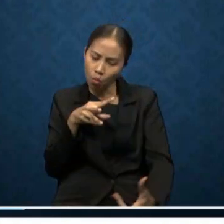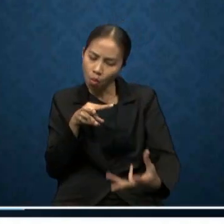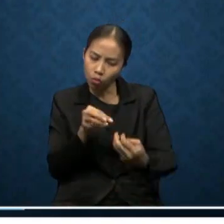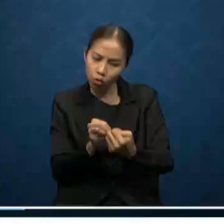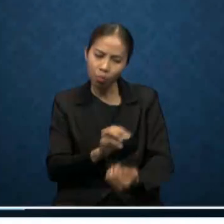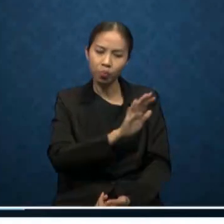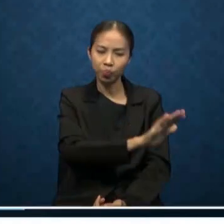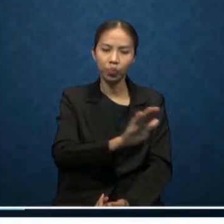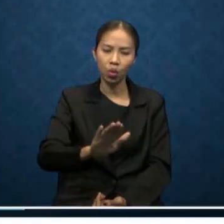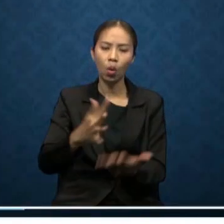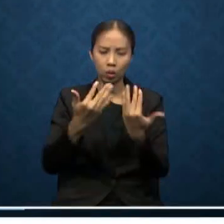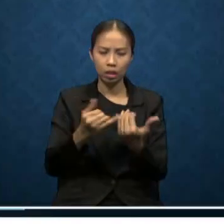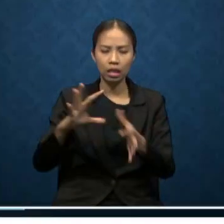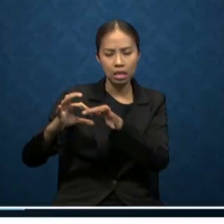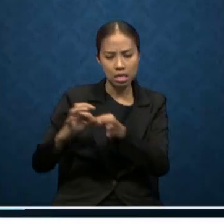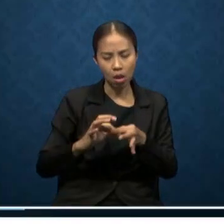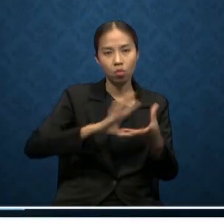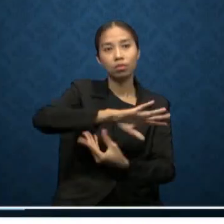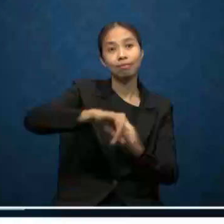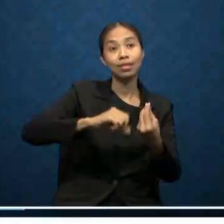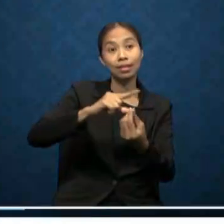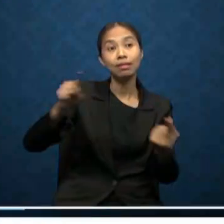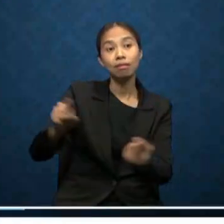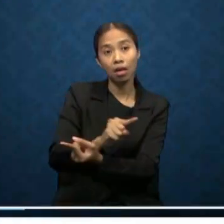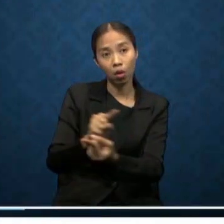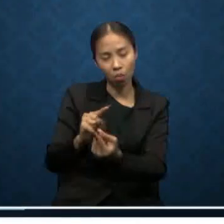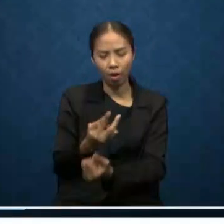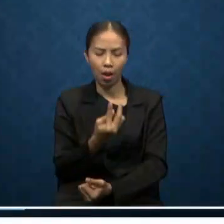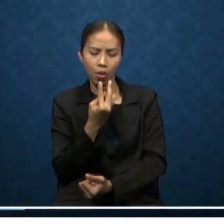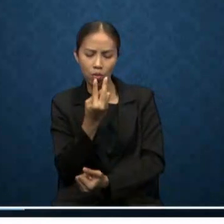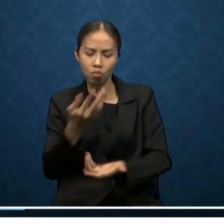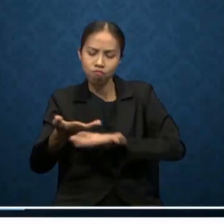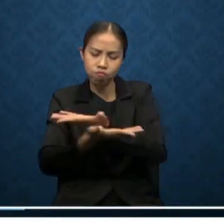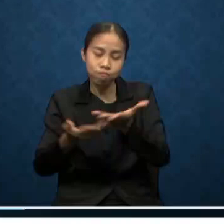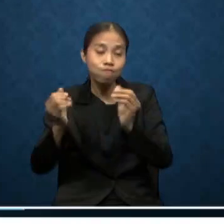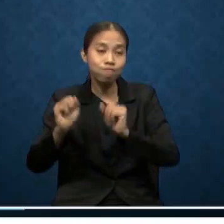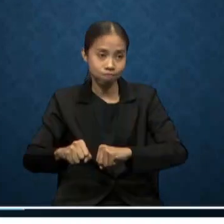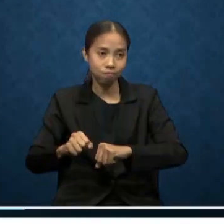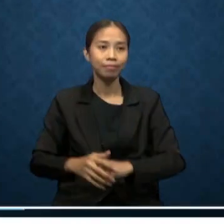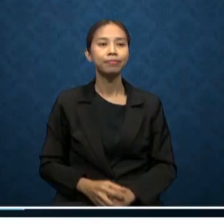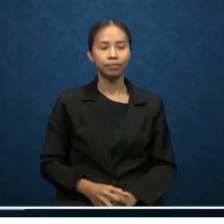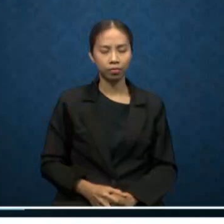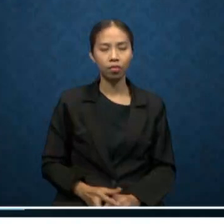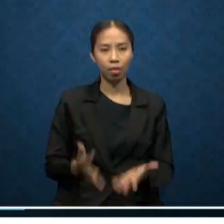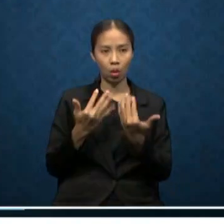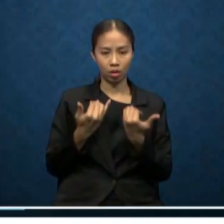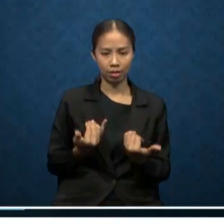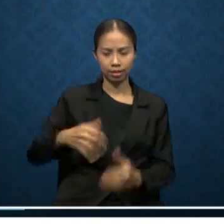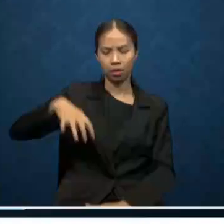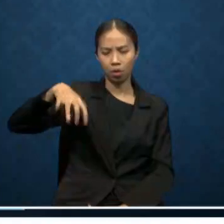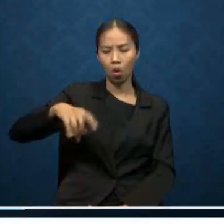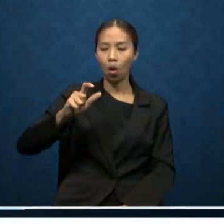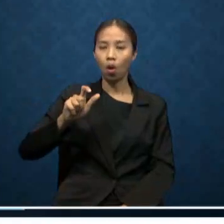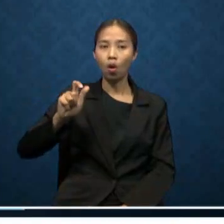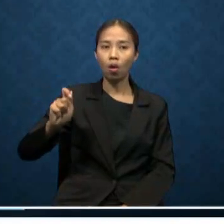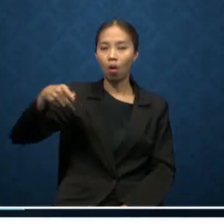ามภาวะเศรษฐกและสังคมนอกจากนี้ขณะกรมธิการกปกรณทถินวิธิธษภาได้ลงมุธิศึษา